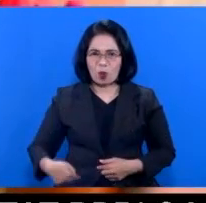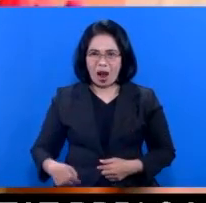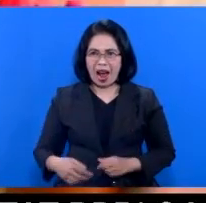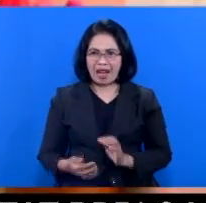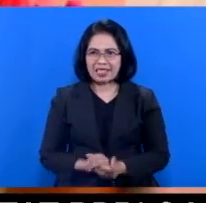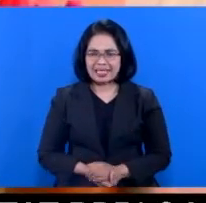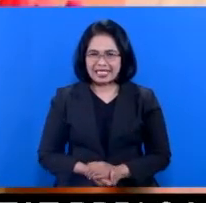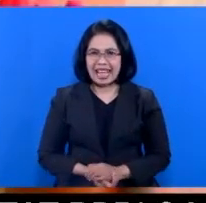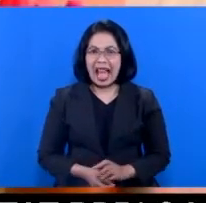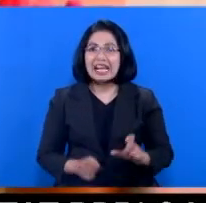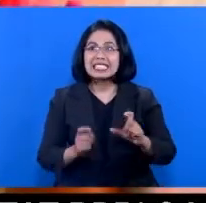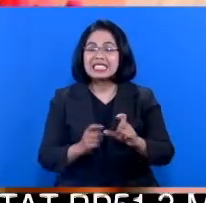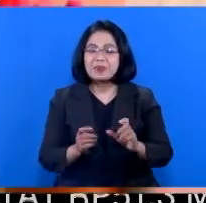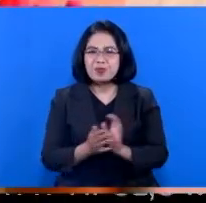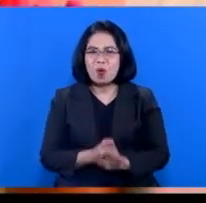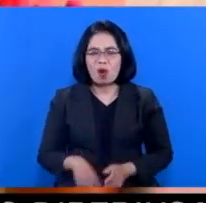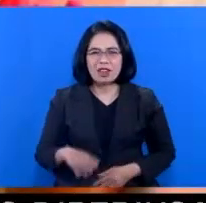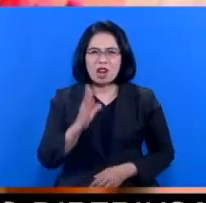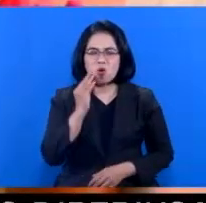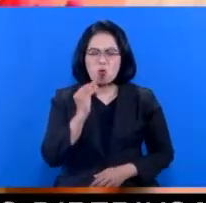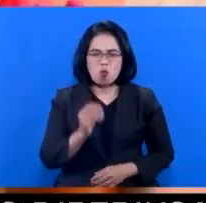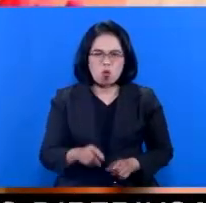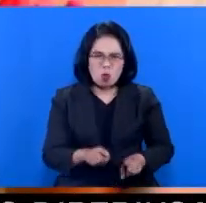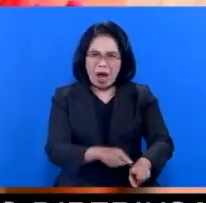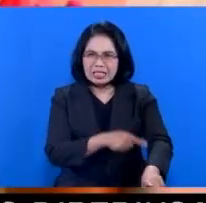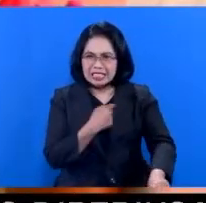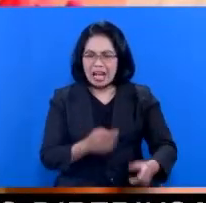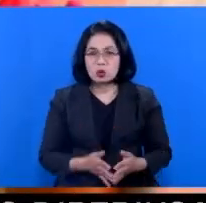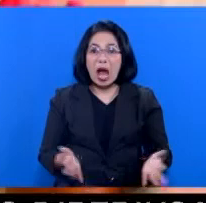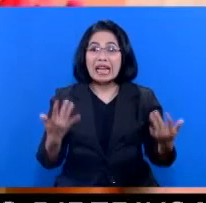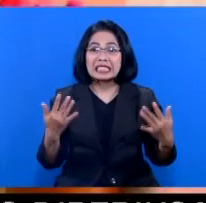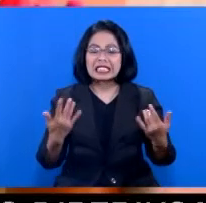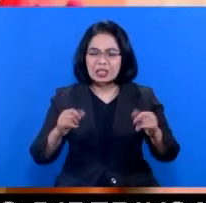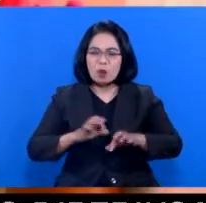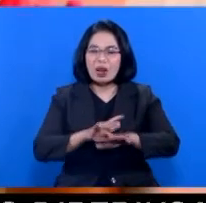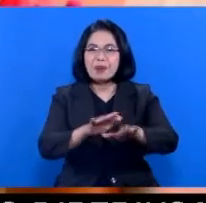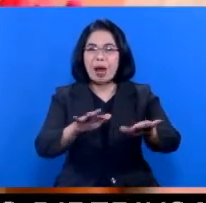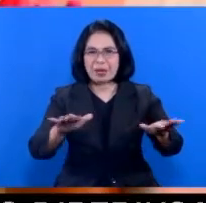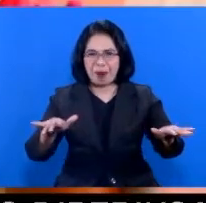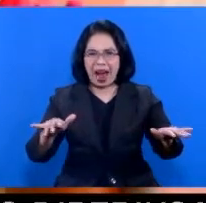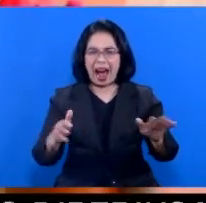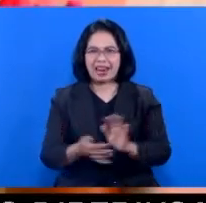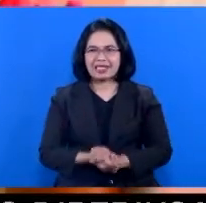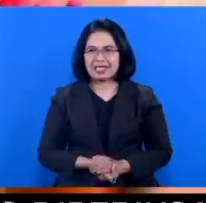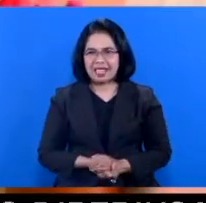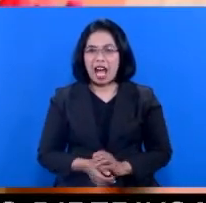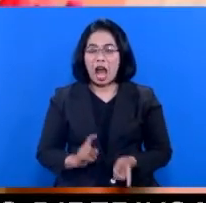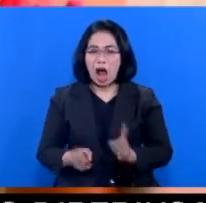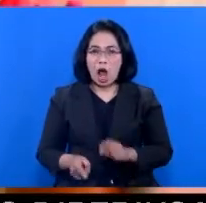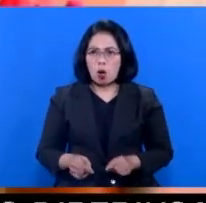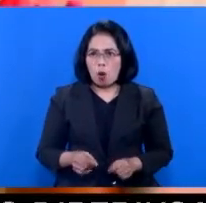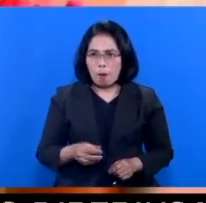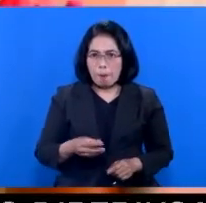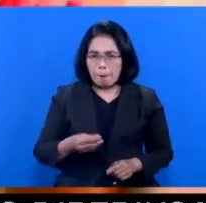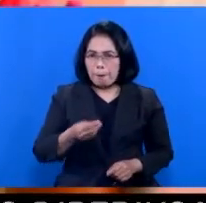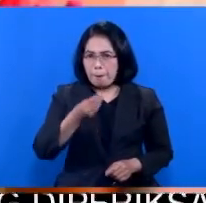umur panjang, kebahagiaan, dan juga rezeki yang berlimpah. Makanya pada saat kita makan mie, tidak boleh sampai terpotong